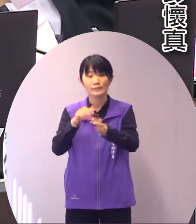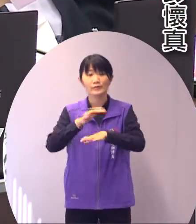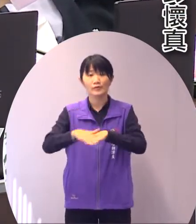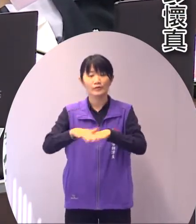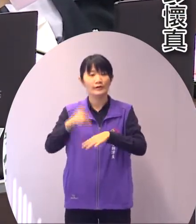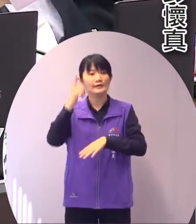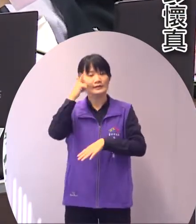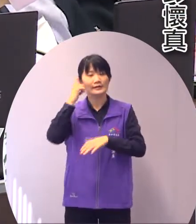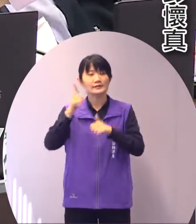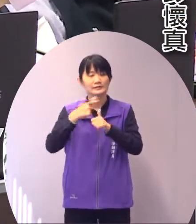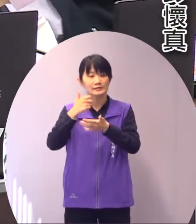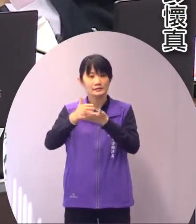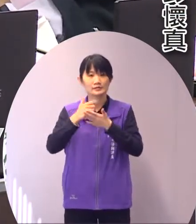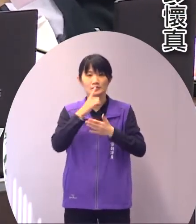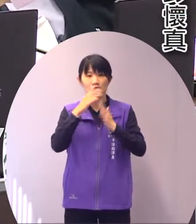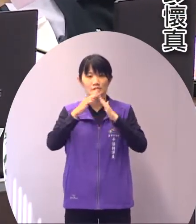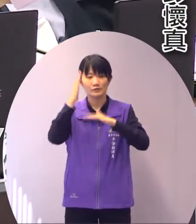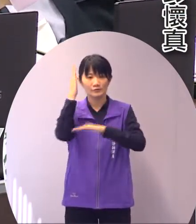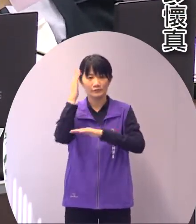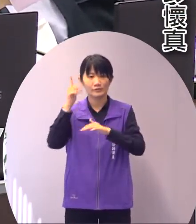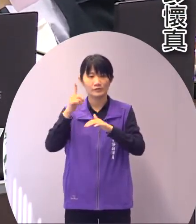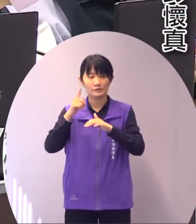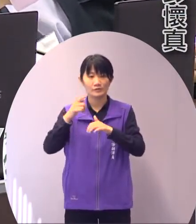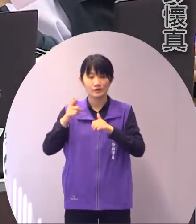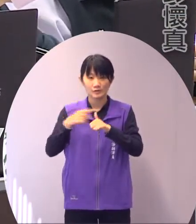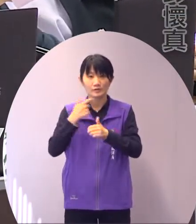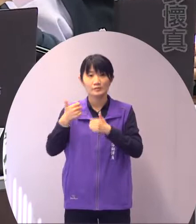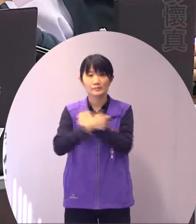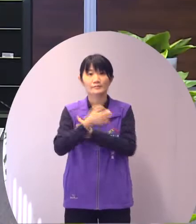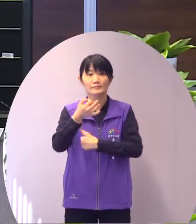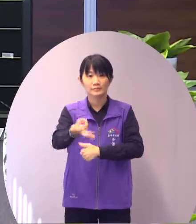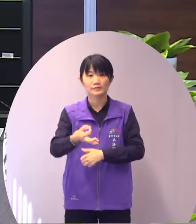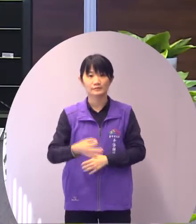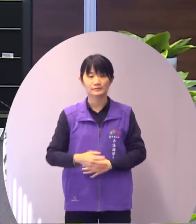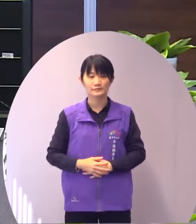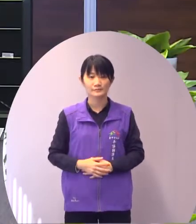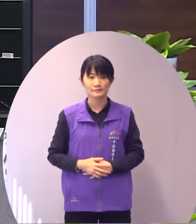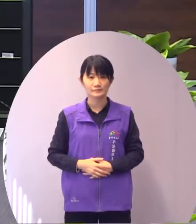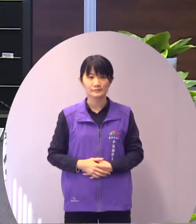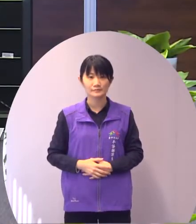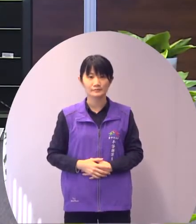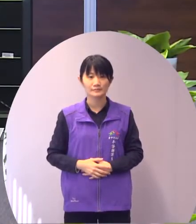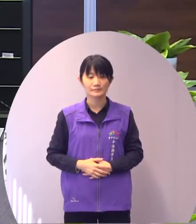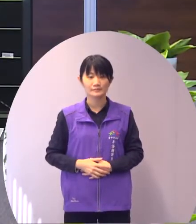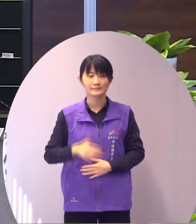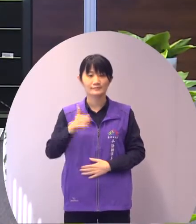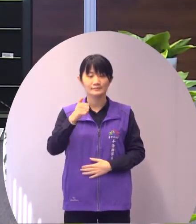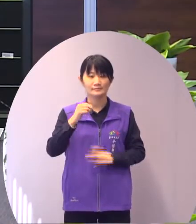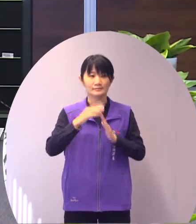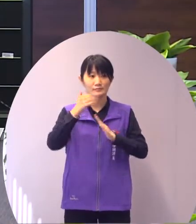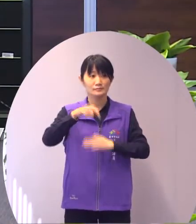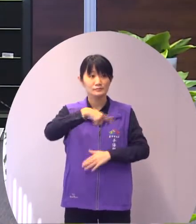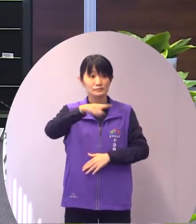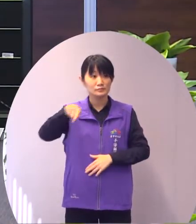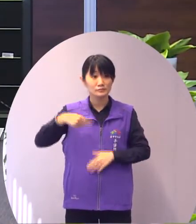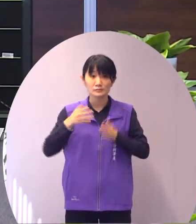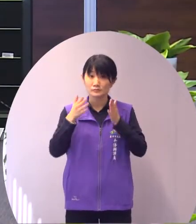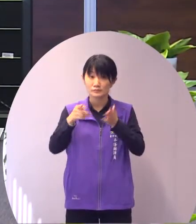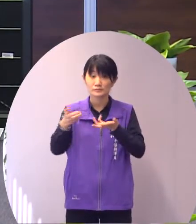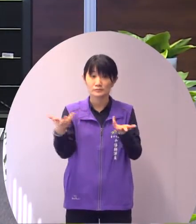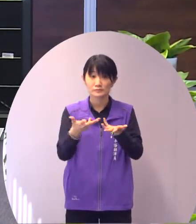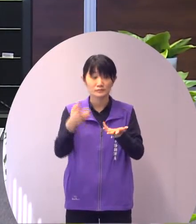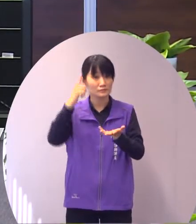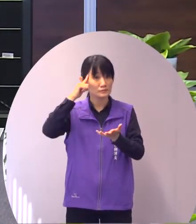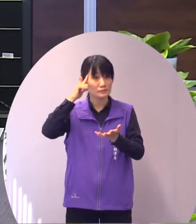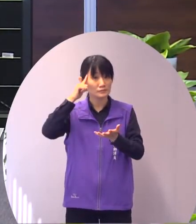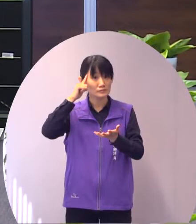请与同意呢先行垫付，谢谢。 好，谢谢彭局长的说明。请问大家对于这个案